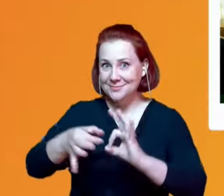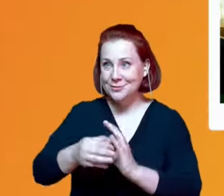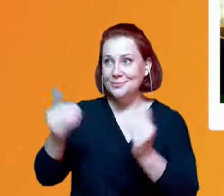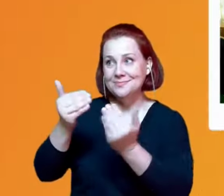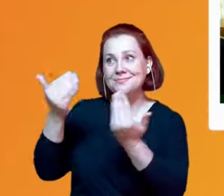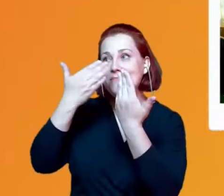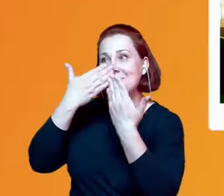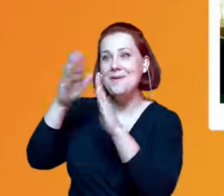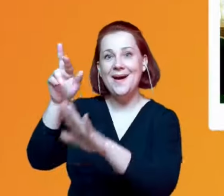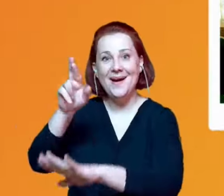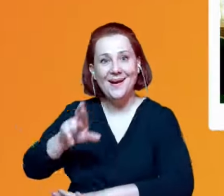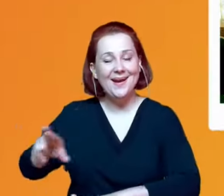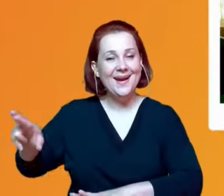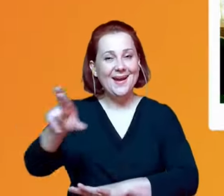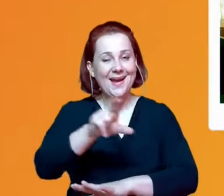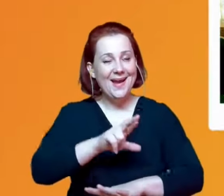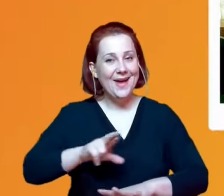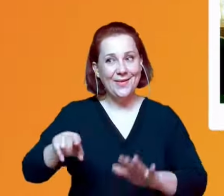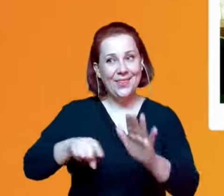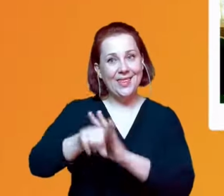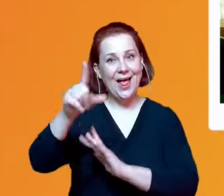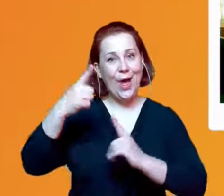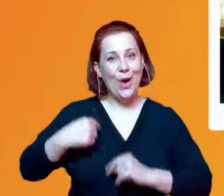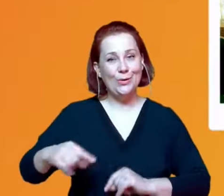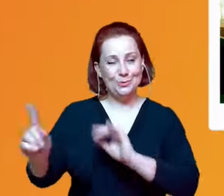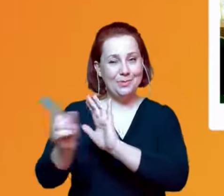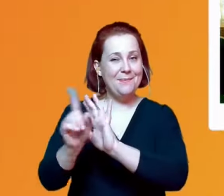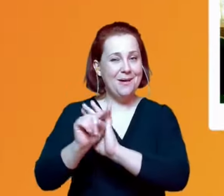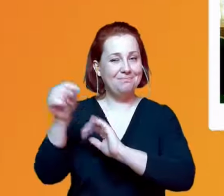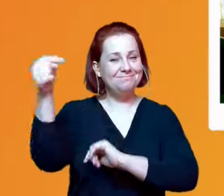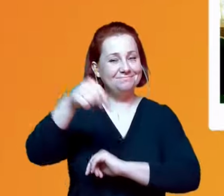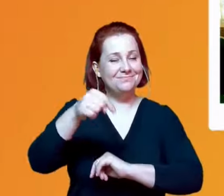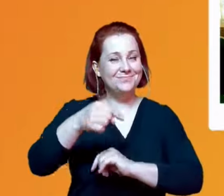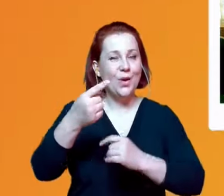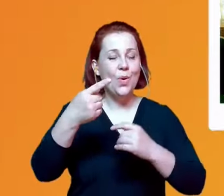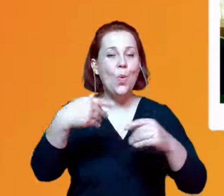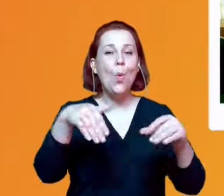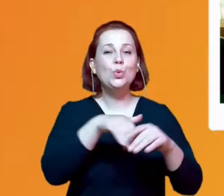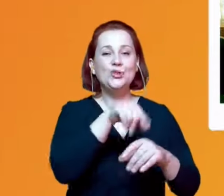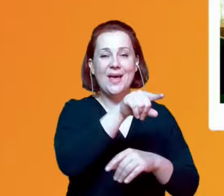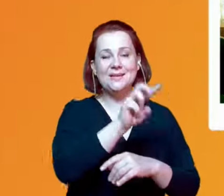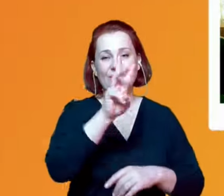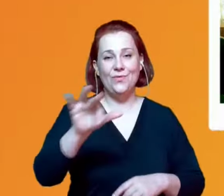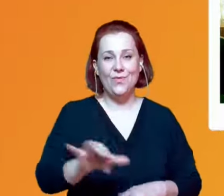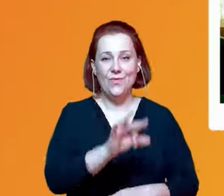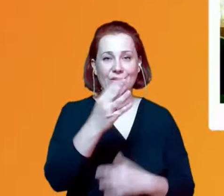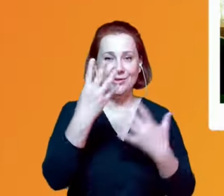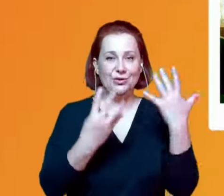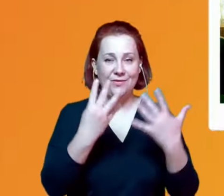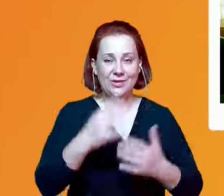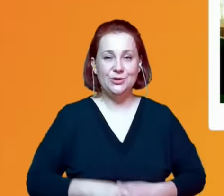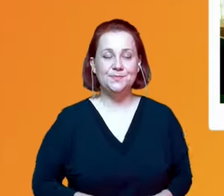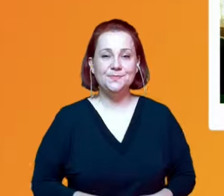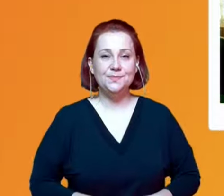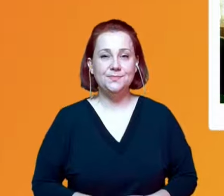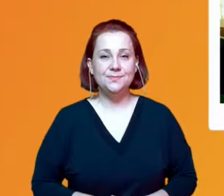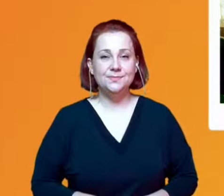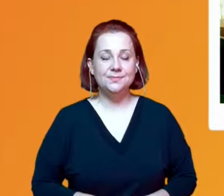pokazać region uczestnikom WUF-9. I tak jak